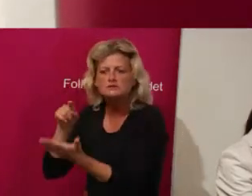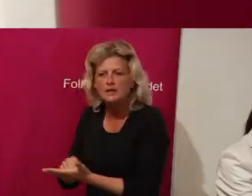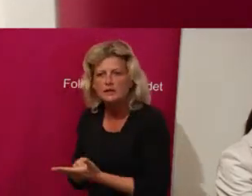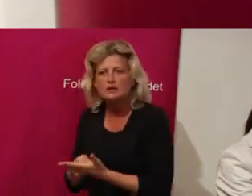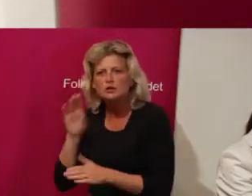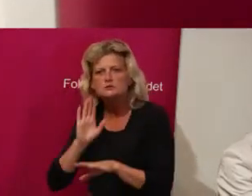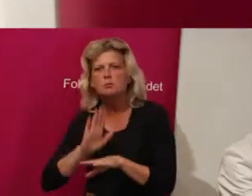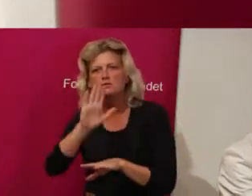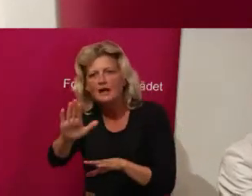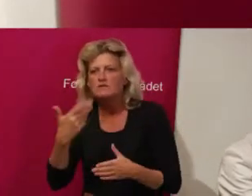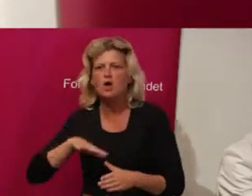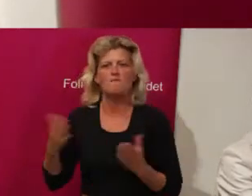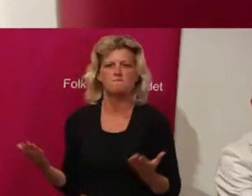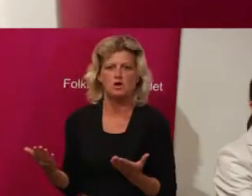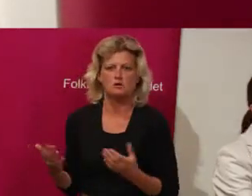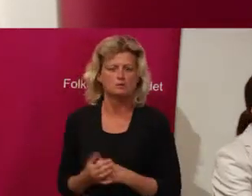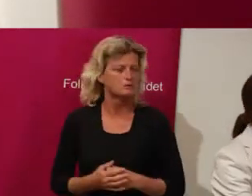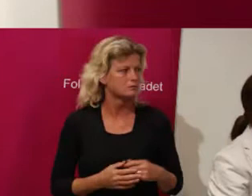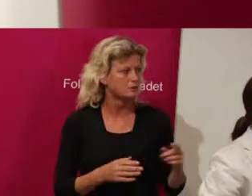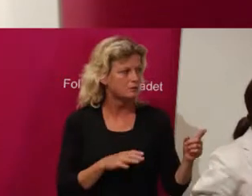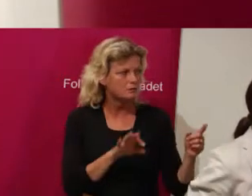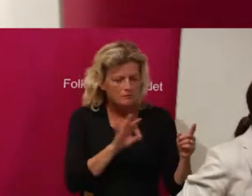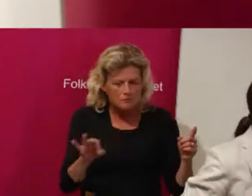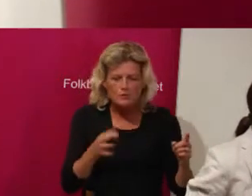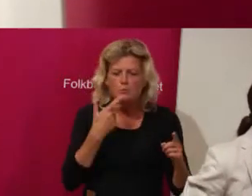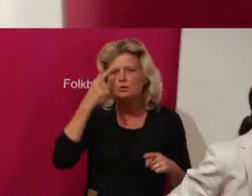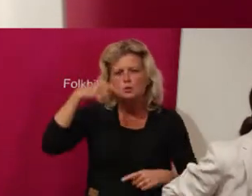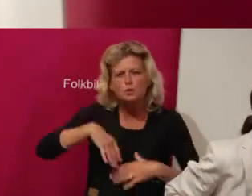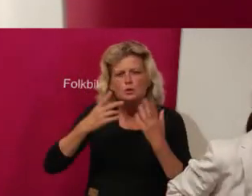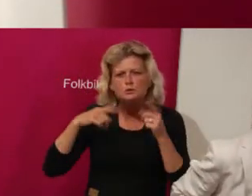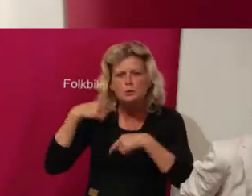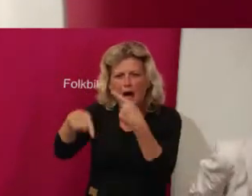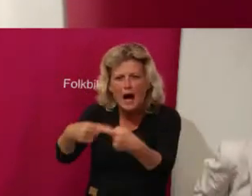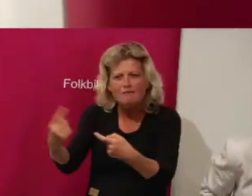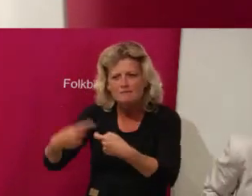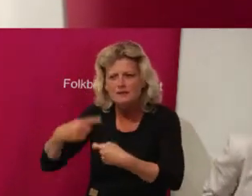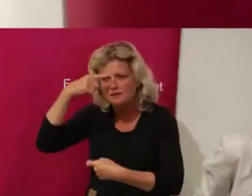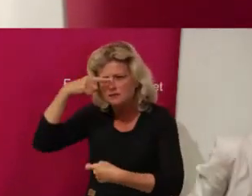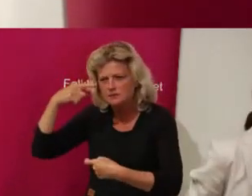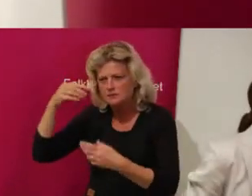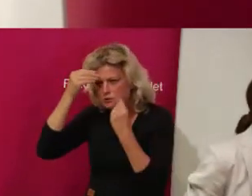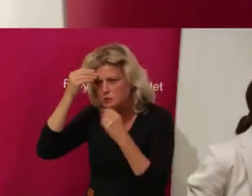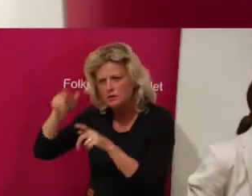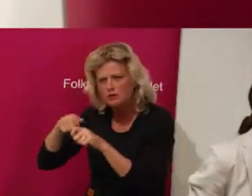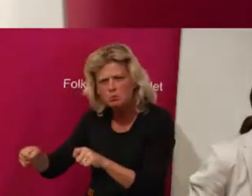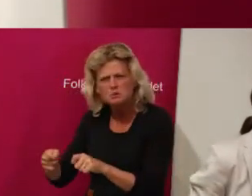vill göra. Men man pratar också om kulturarv när det gäller studieförbunden. Vad är det för